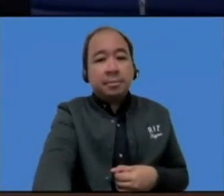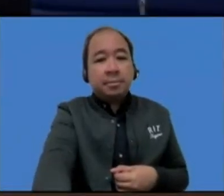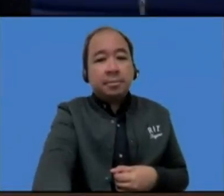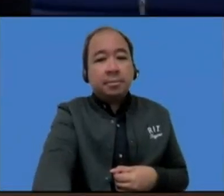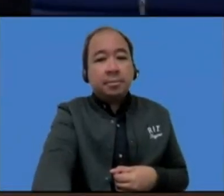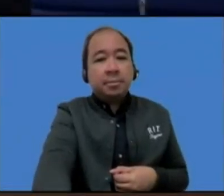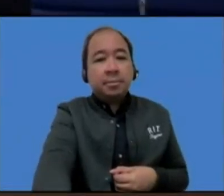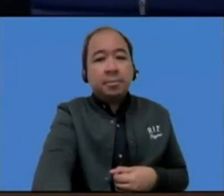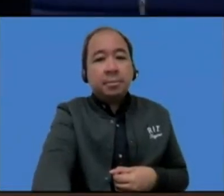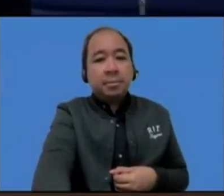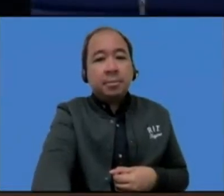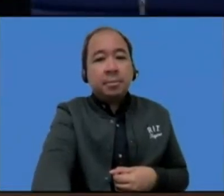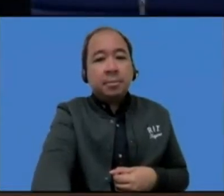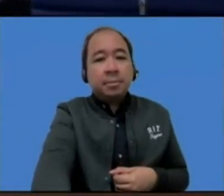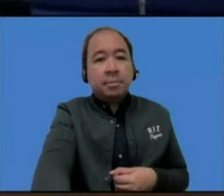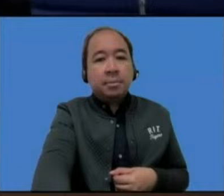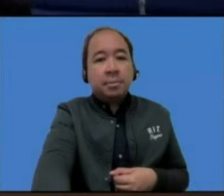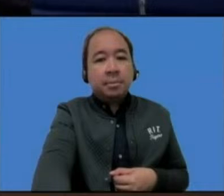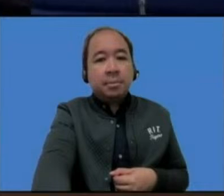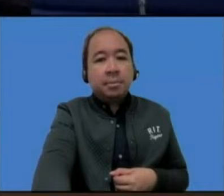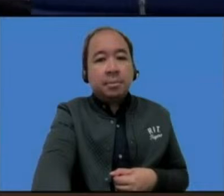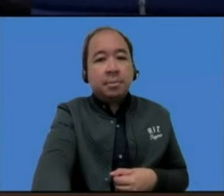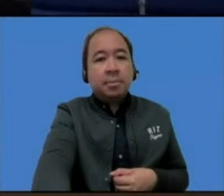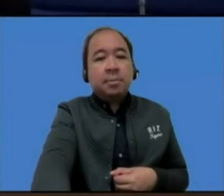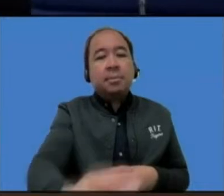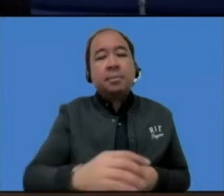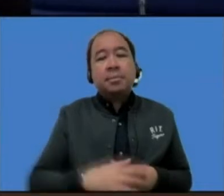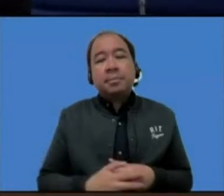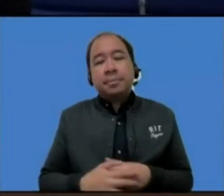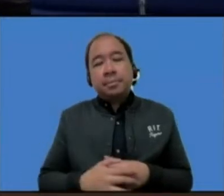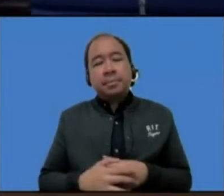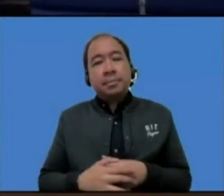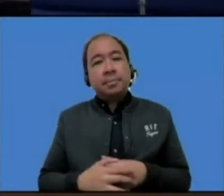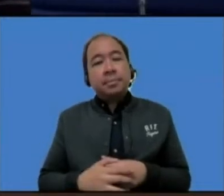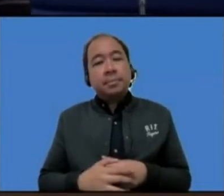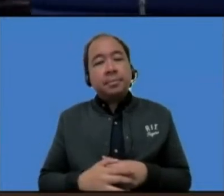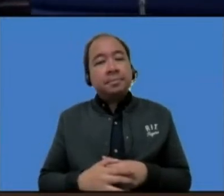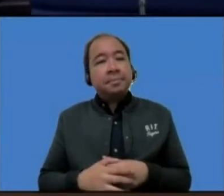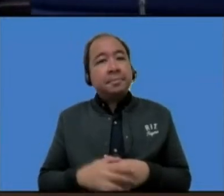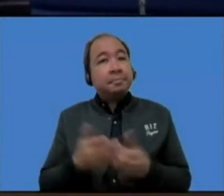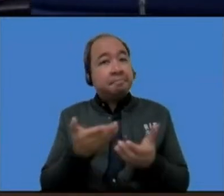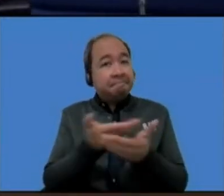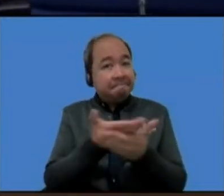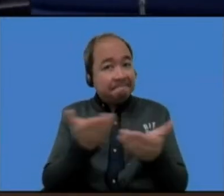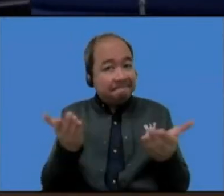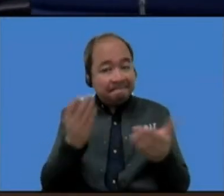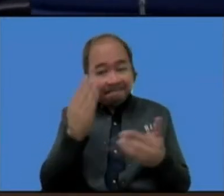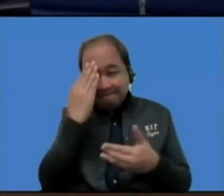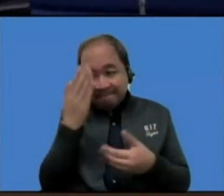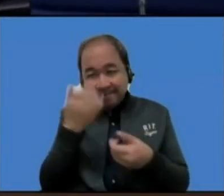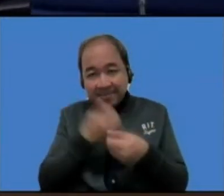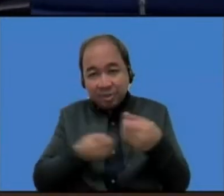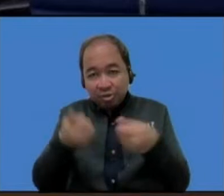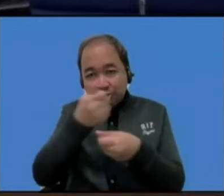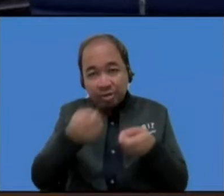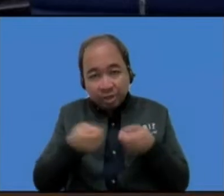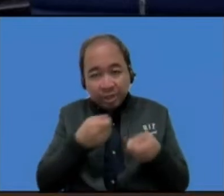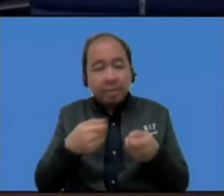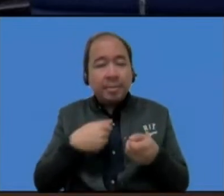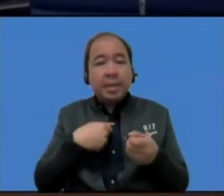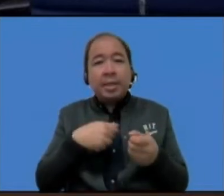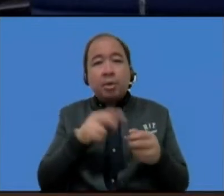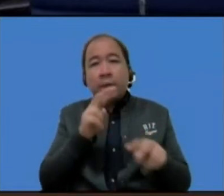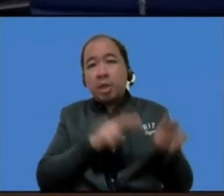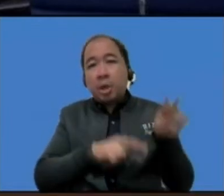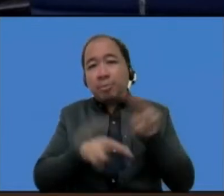非常感谢主席，各位代表，我想分享以下3个观点。第一